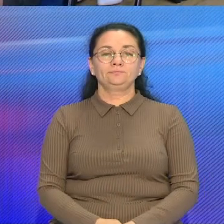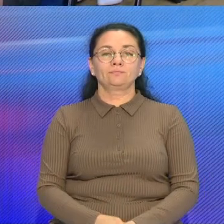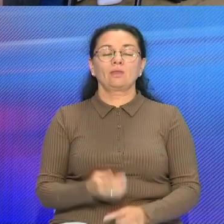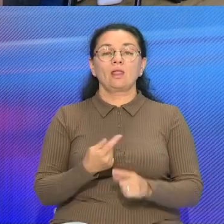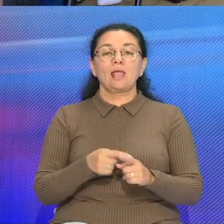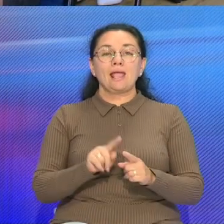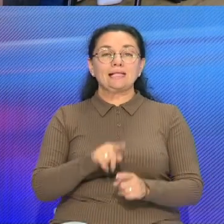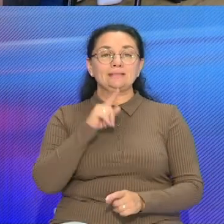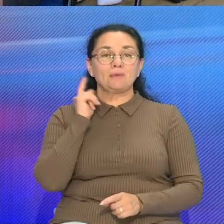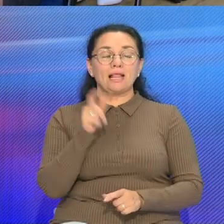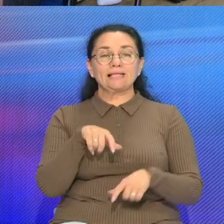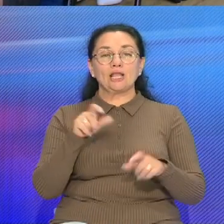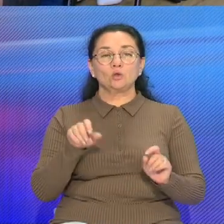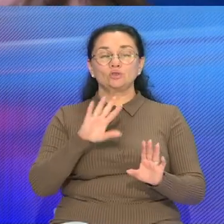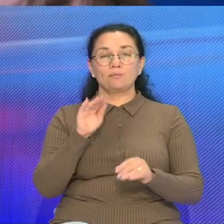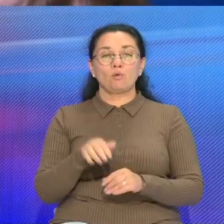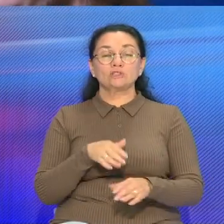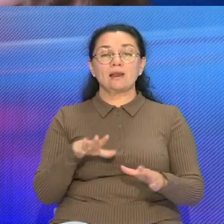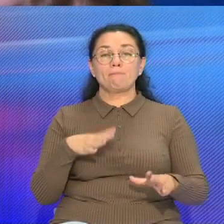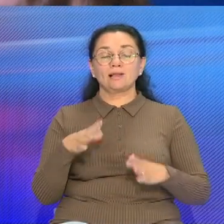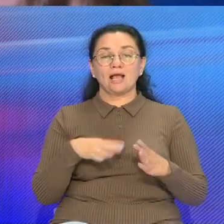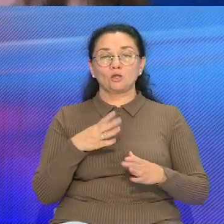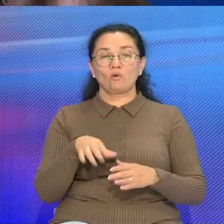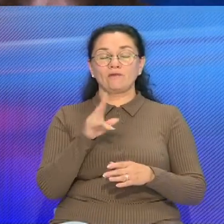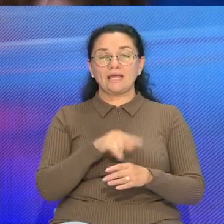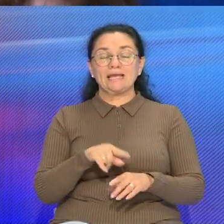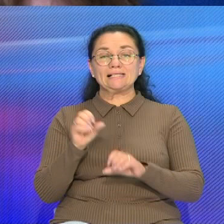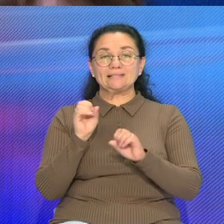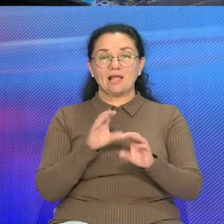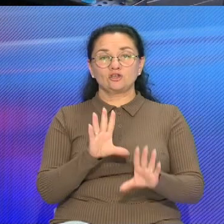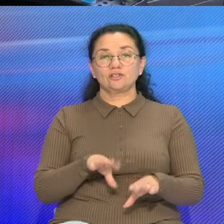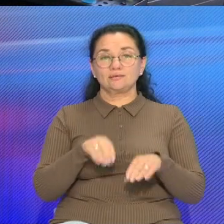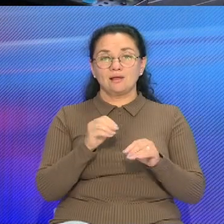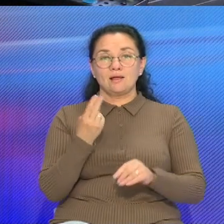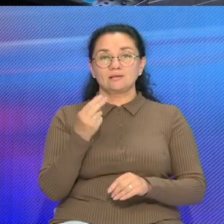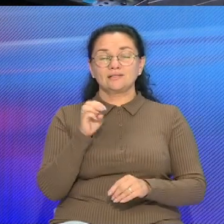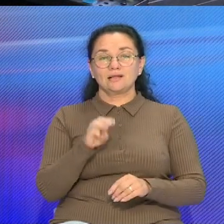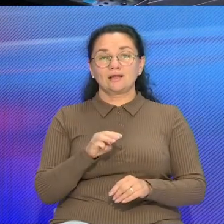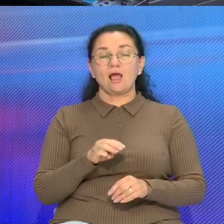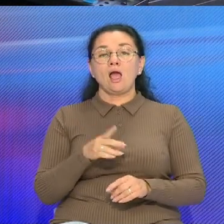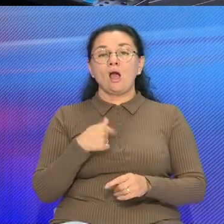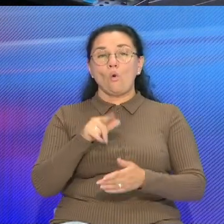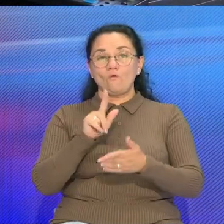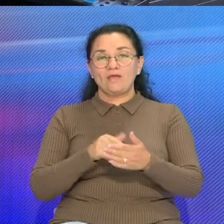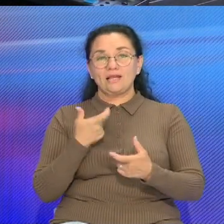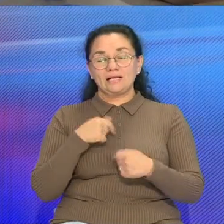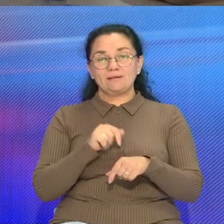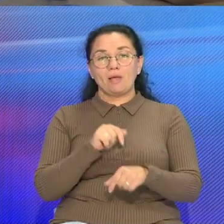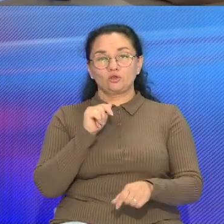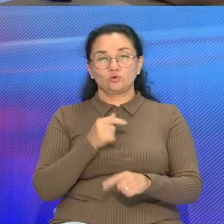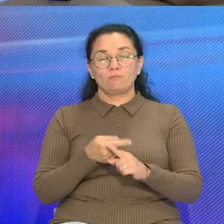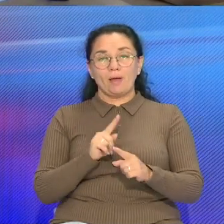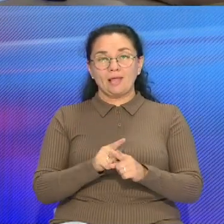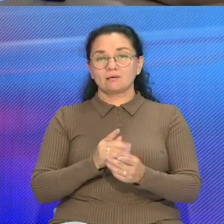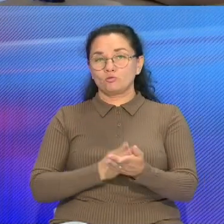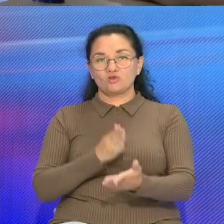Гэтыя маладыя людзі пасля грунтоўнай падрыхтоўкі і паспяховай здачы цэнтралізаваных экзаменаў адчуваюць сябе ўпэўнена. Таму мэтанакіравана прыйшлі